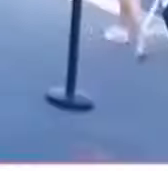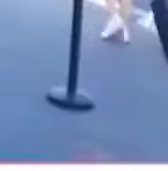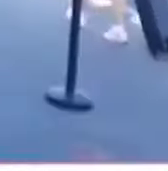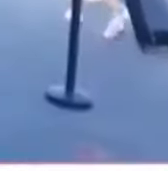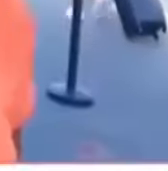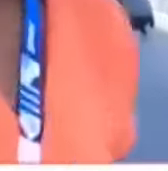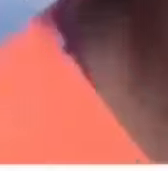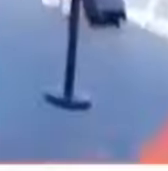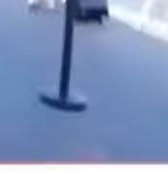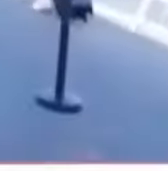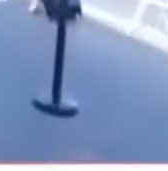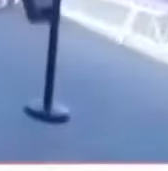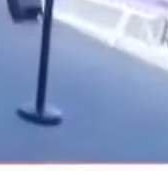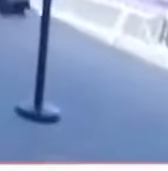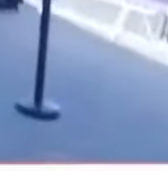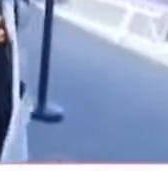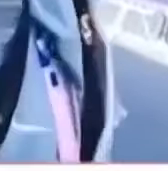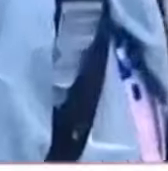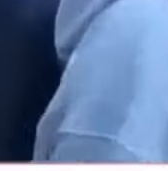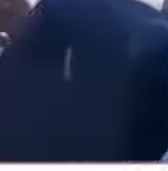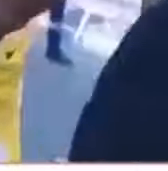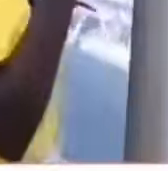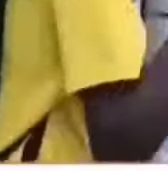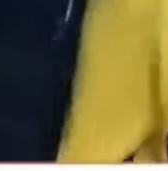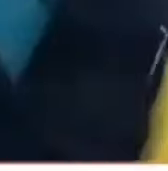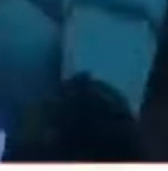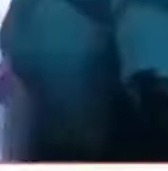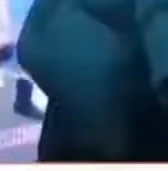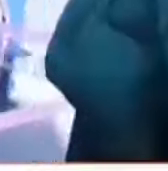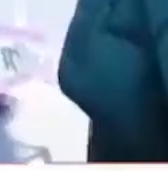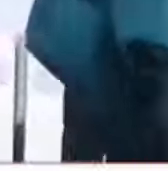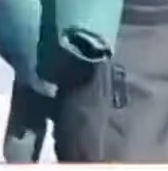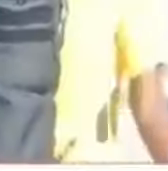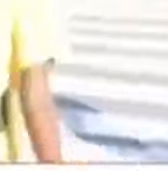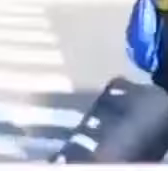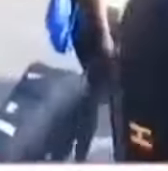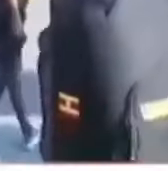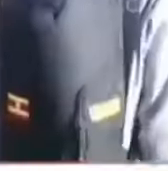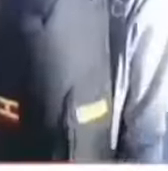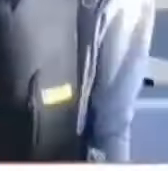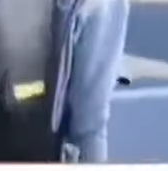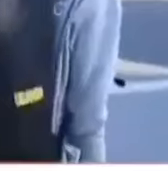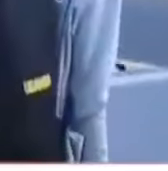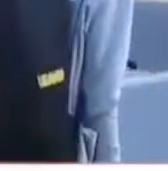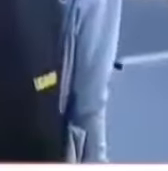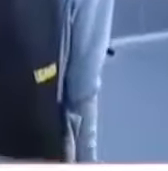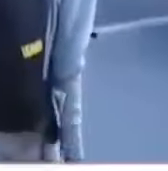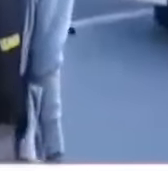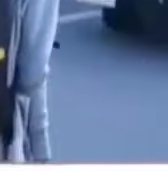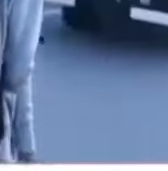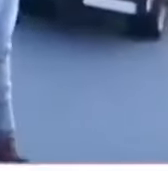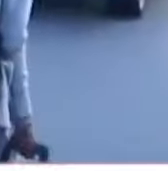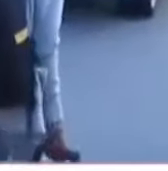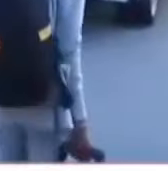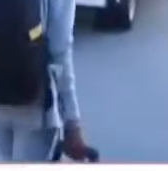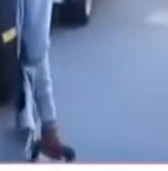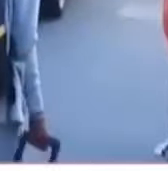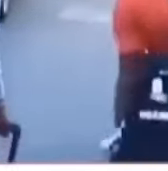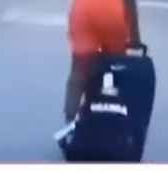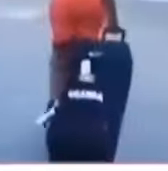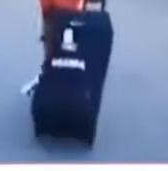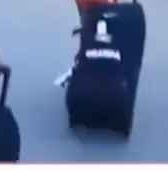ndala. Baabaddusi b'emisinde 9 nga bakulembeddwamu Joshua Cheptegei, Jacob Kiplimo ne Peru Chemtai abaawangula